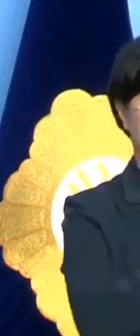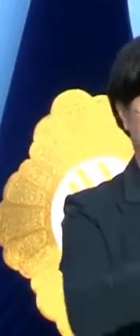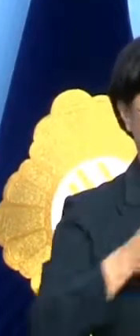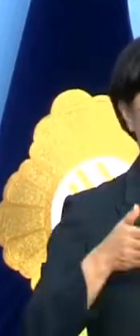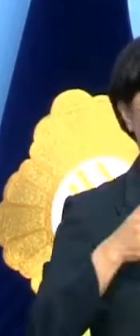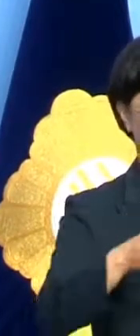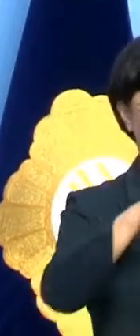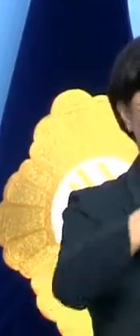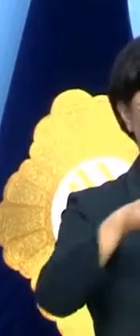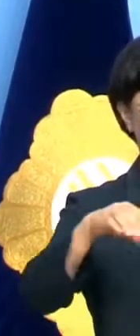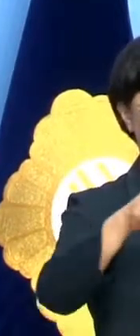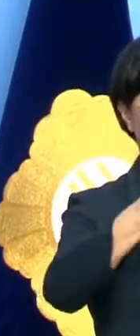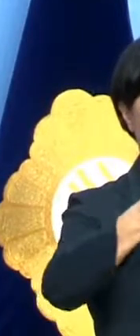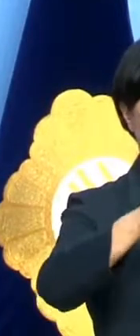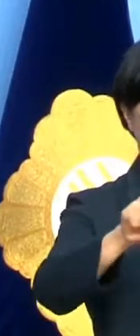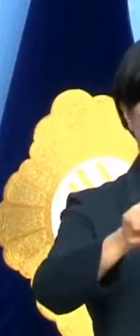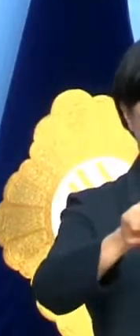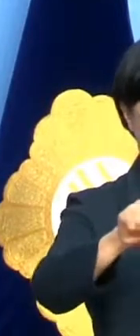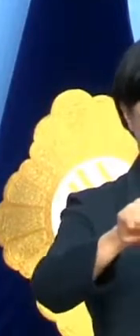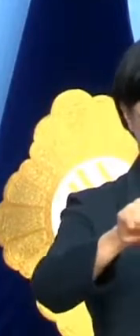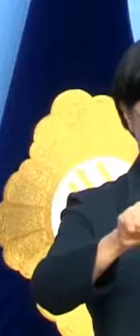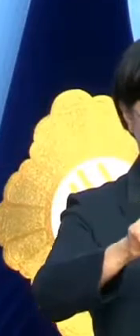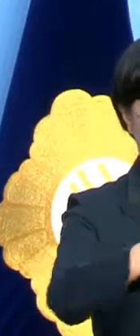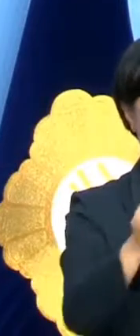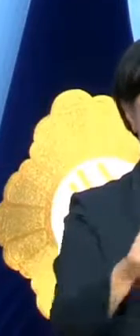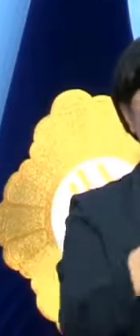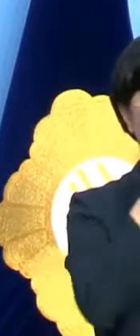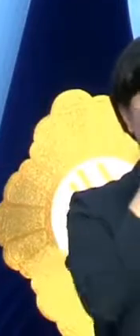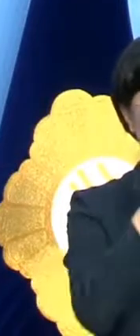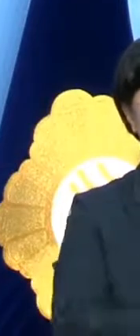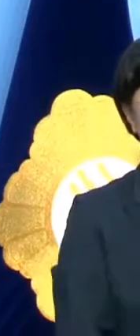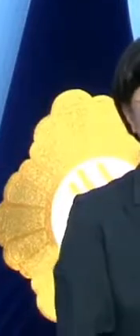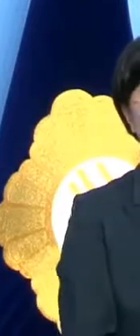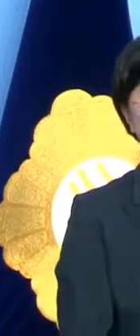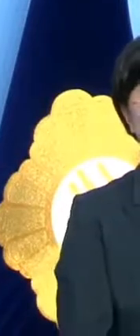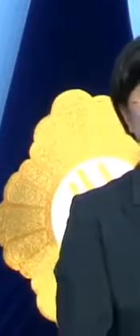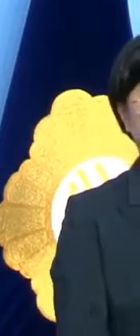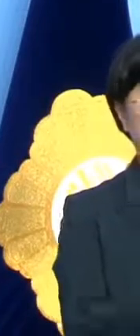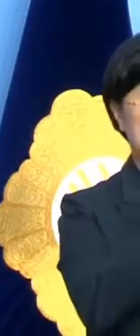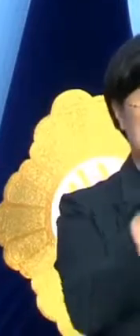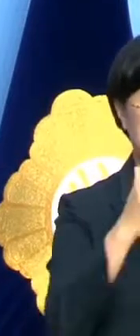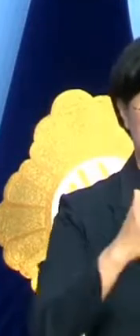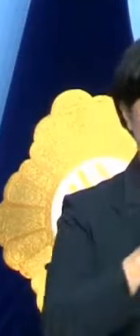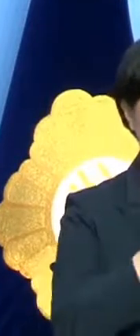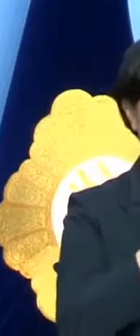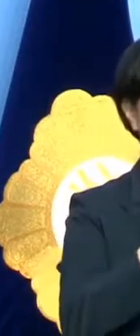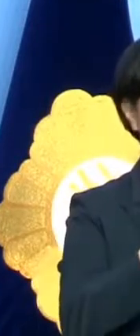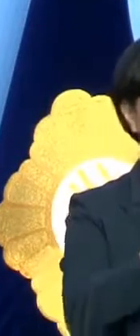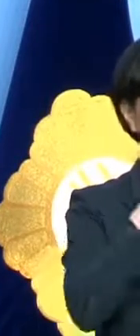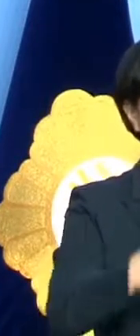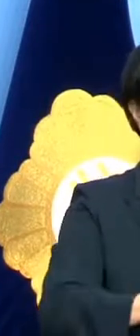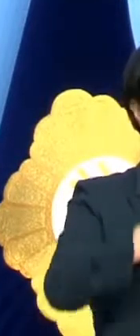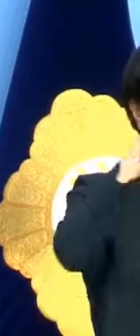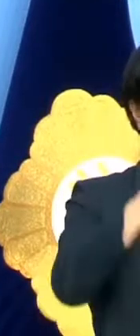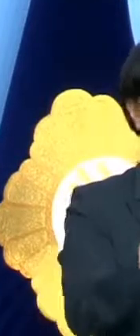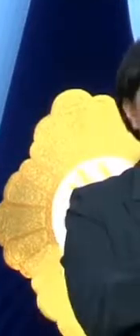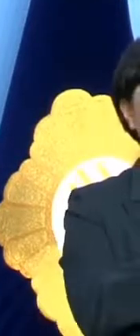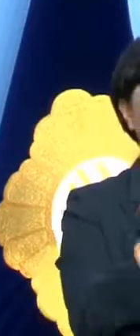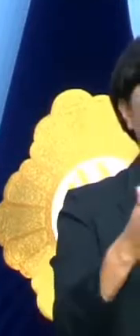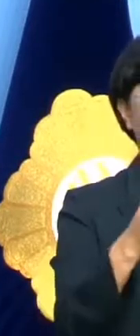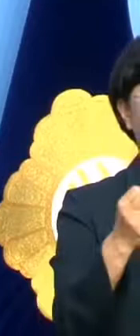등이 거의 모두 유시 되었습니다 주택과 상가 침수로 인해서